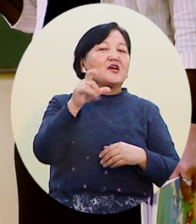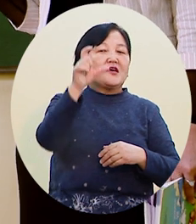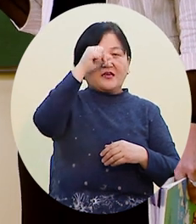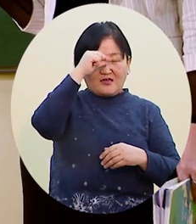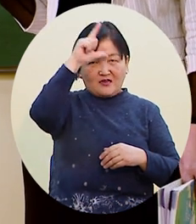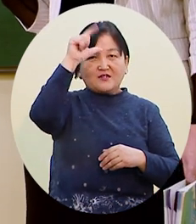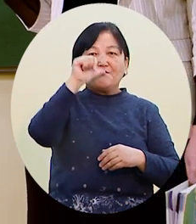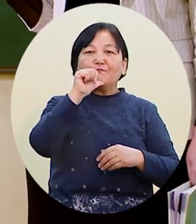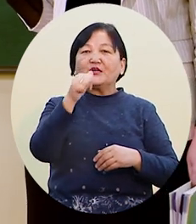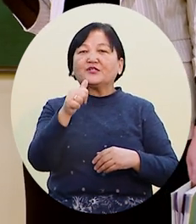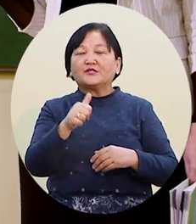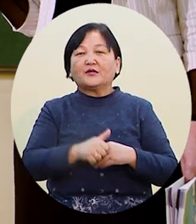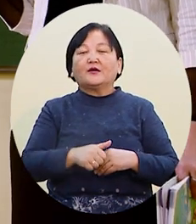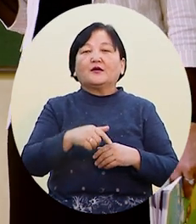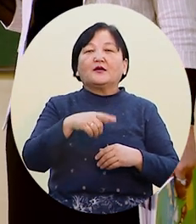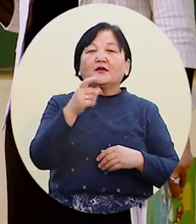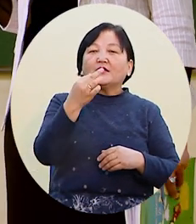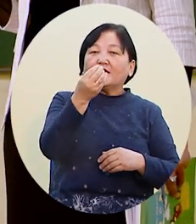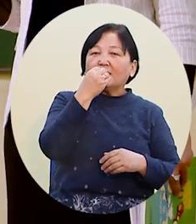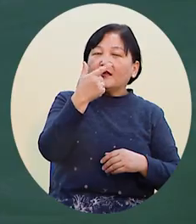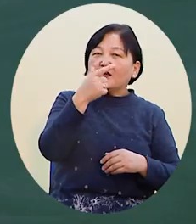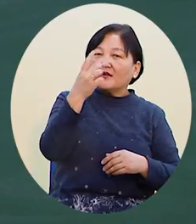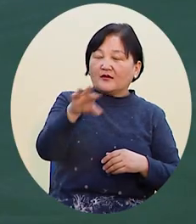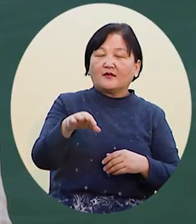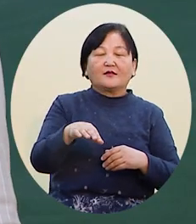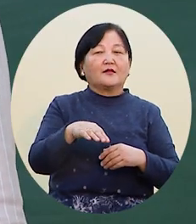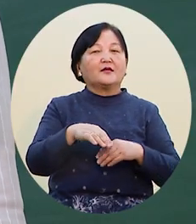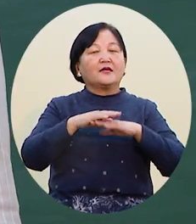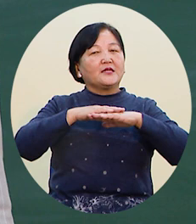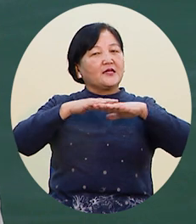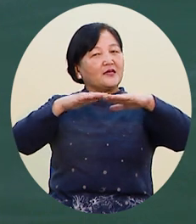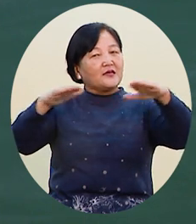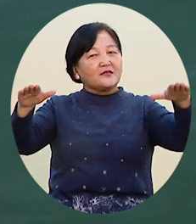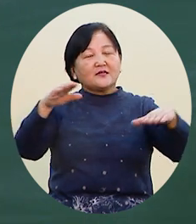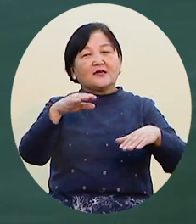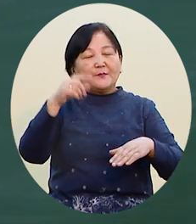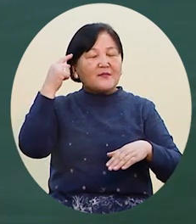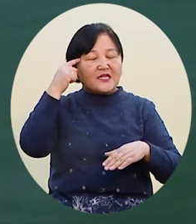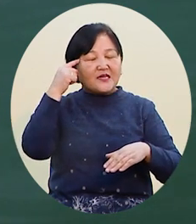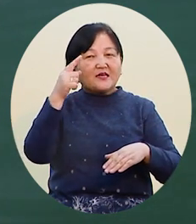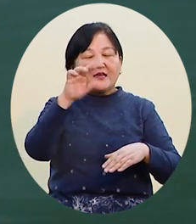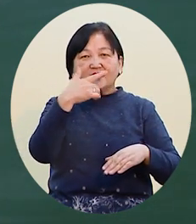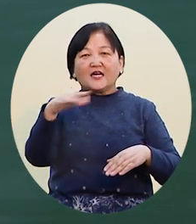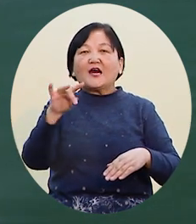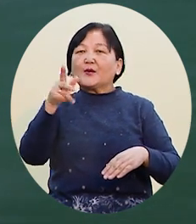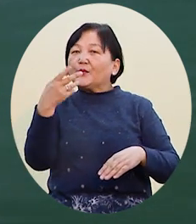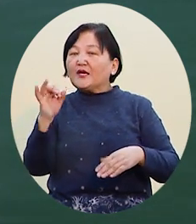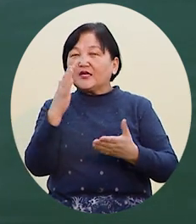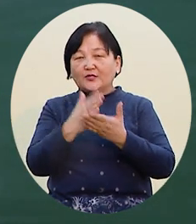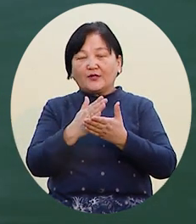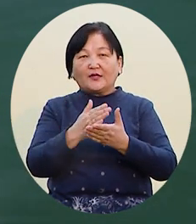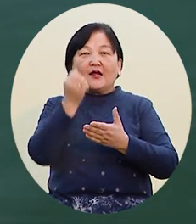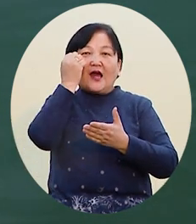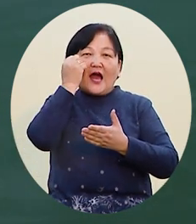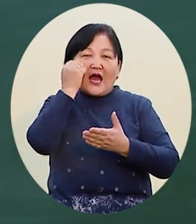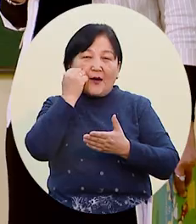Мэдлээ гэж бүр сагсуур, мэдлэгийн хүрээ хязгааргүй. За энэ дээрээс бол одоо бид нар ямар дүгнэлтэнд хурж болох уу гэвэл Ахмад насны